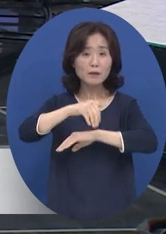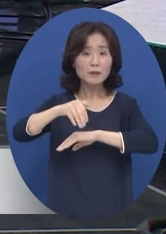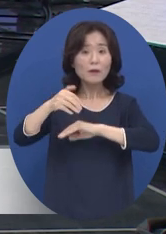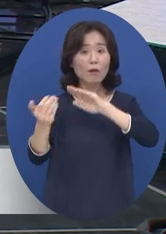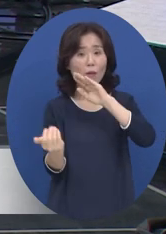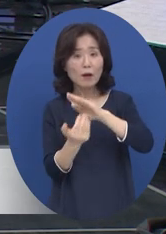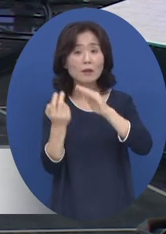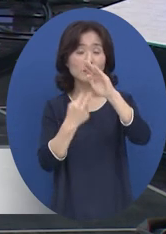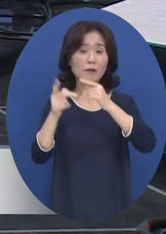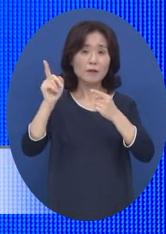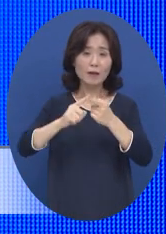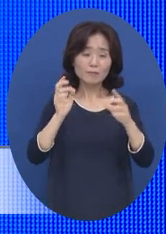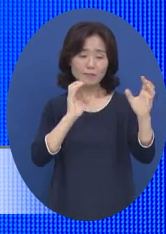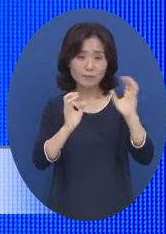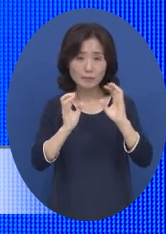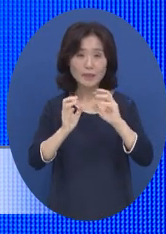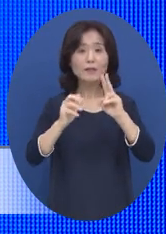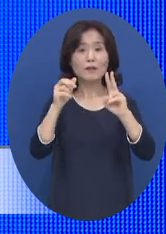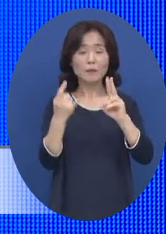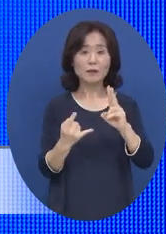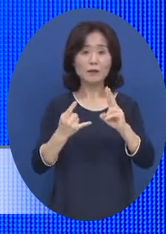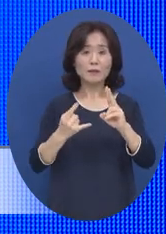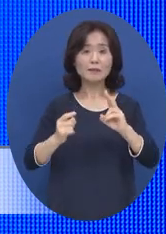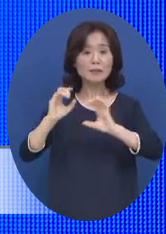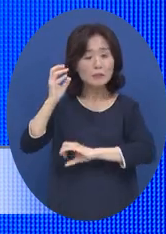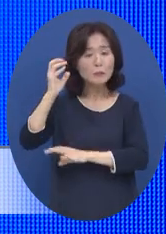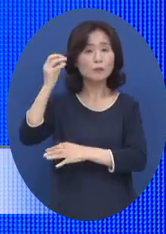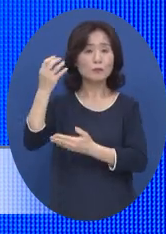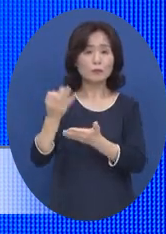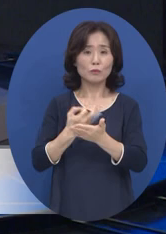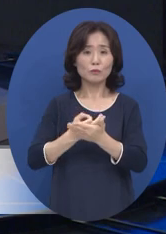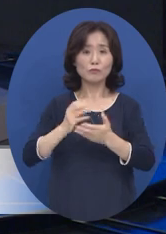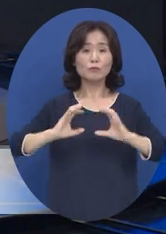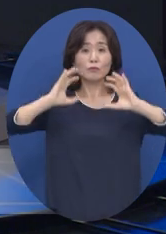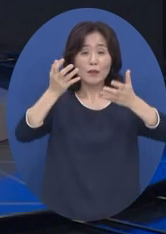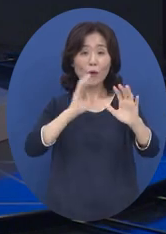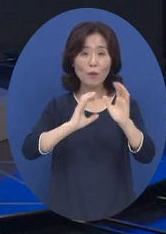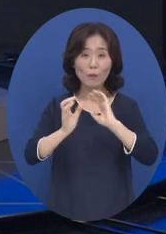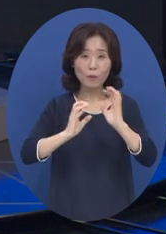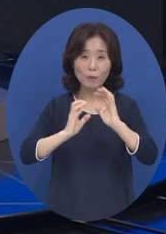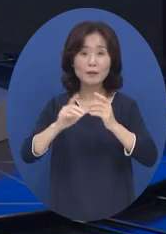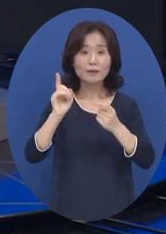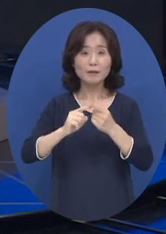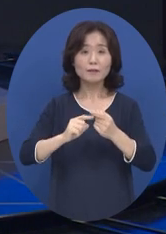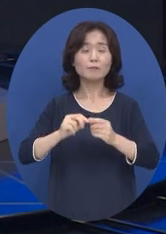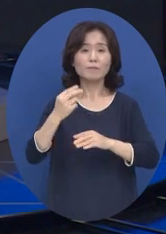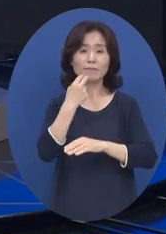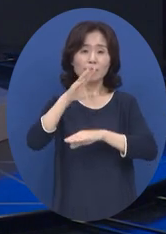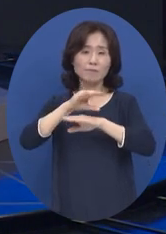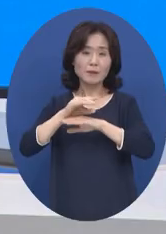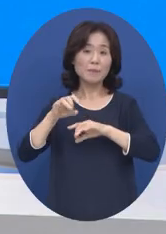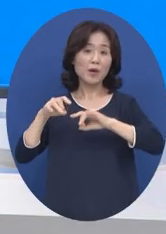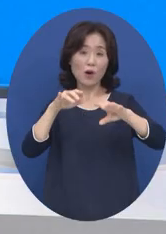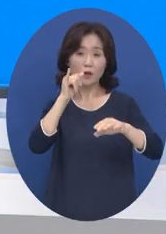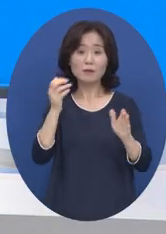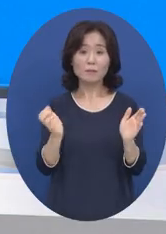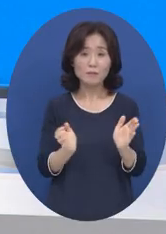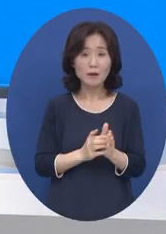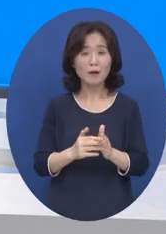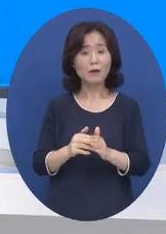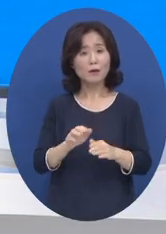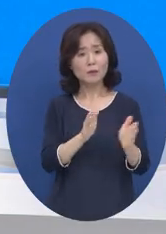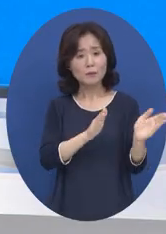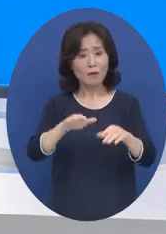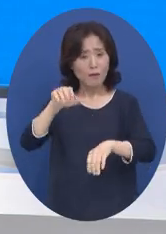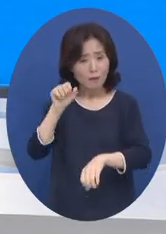머리를 맞대는 제 2의 회 기본소득 국제 컨퍼런스를 실시간으로 생중계했습니다 준비해준 분들이 너무 좋아